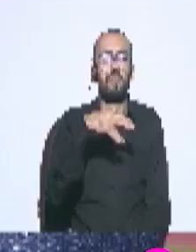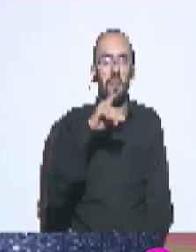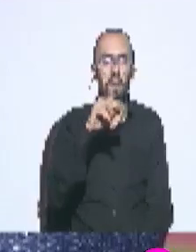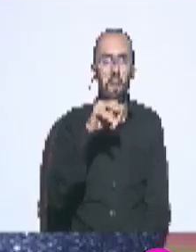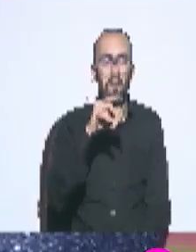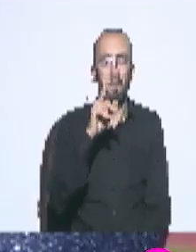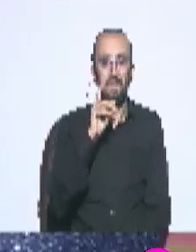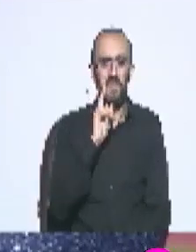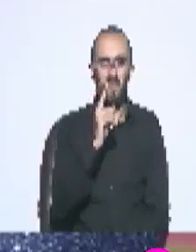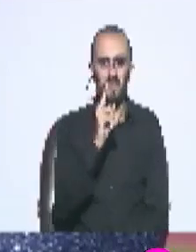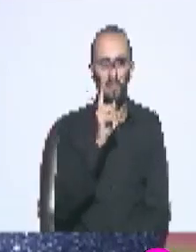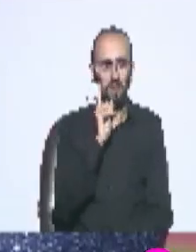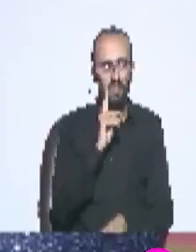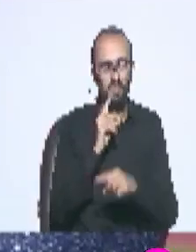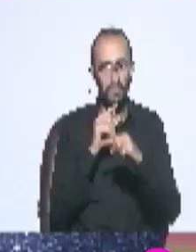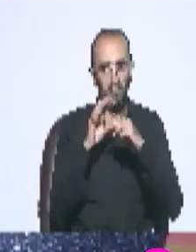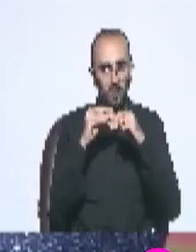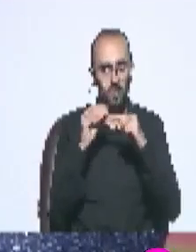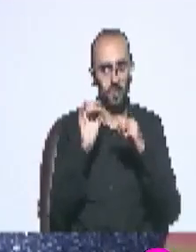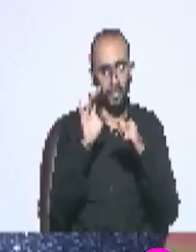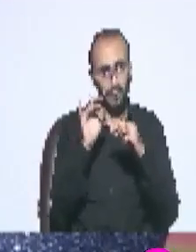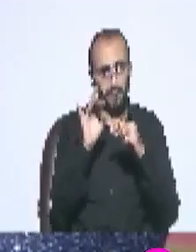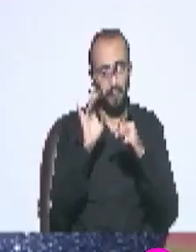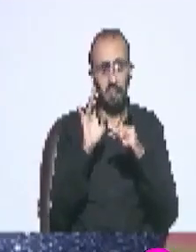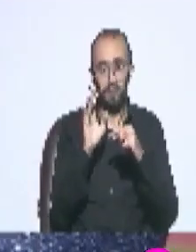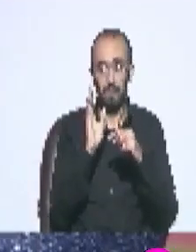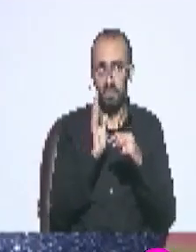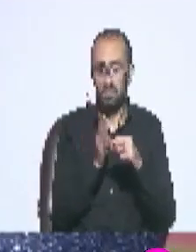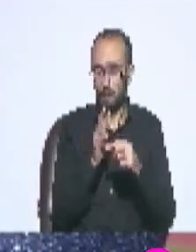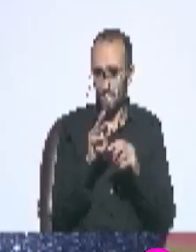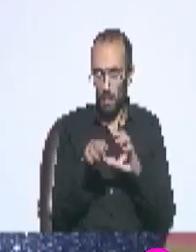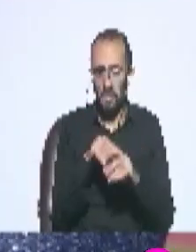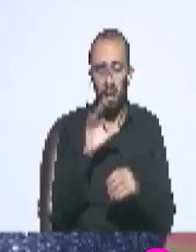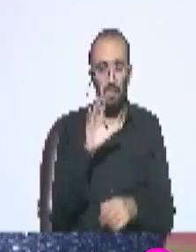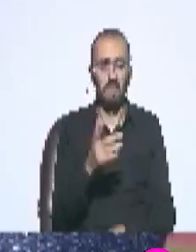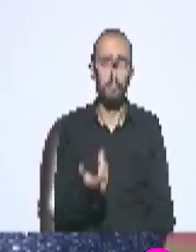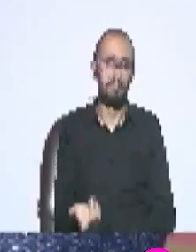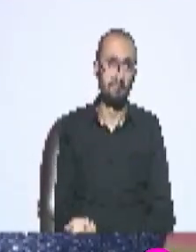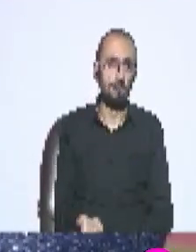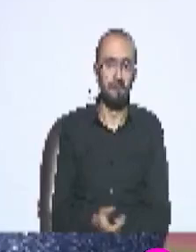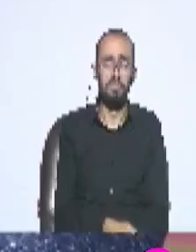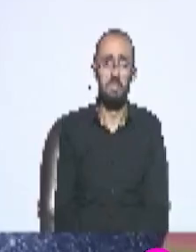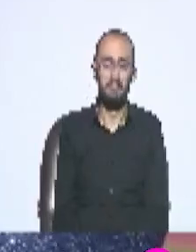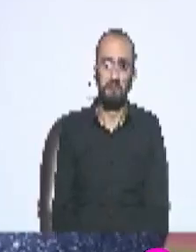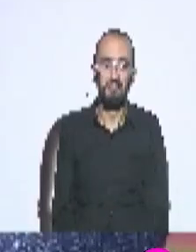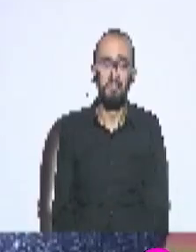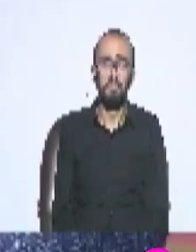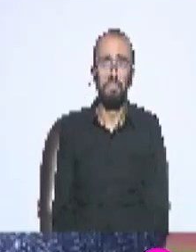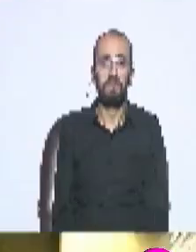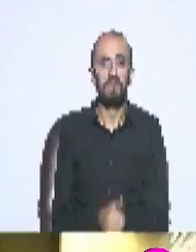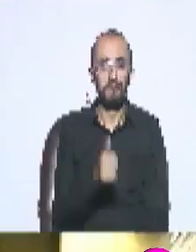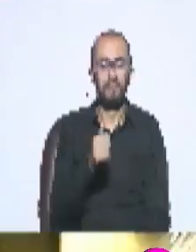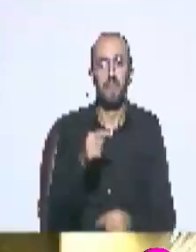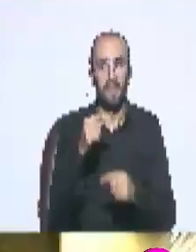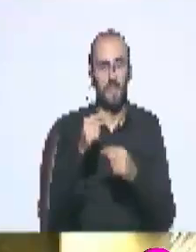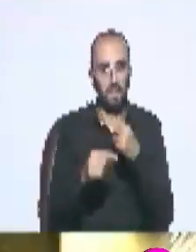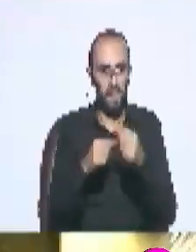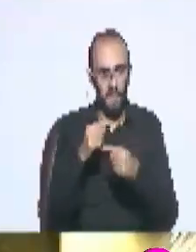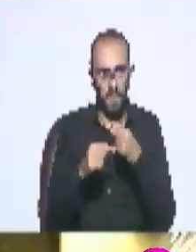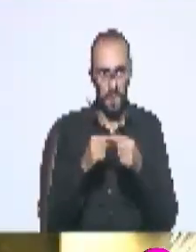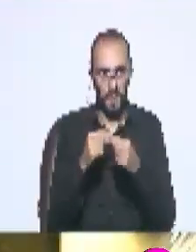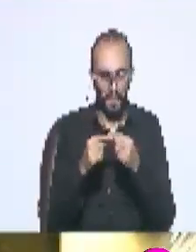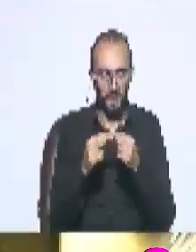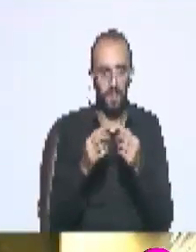فايبز اللي بتجيلي من الناس دي اعمل كده على طولش احنا مكملين يا دكتور مع